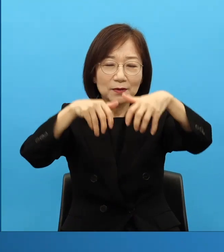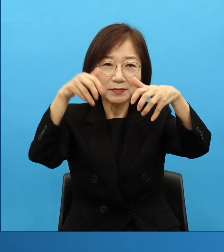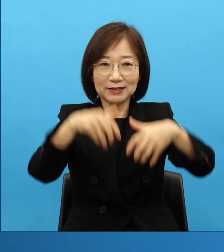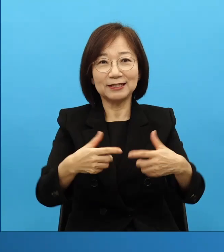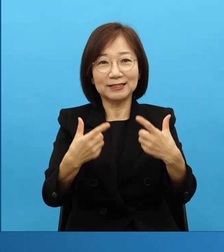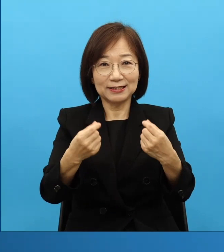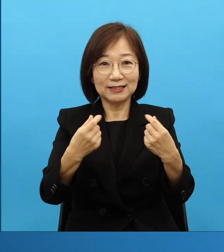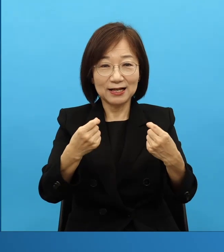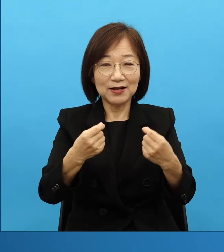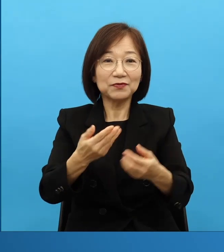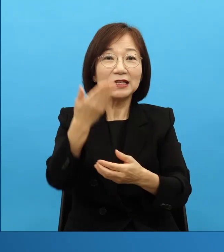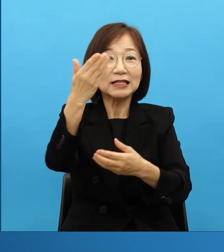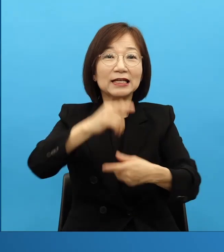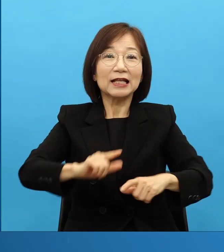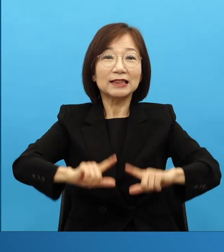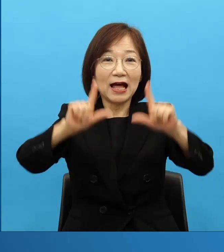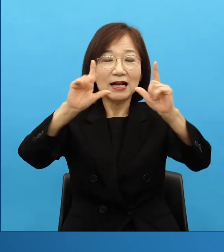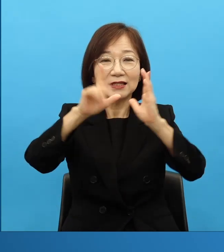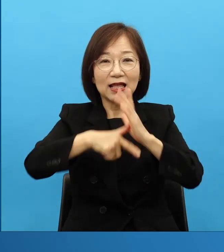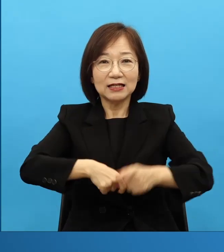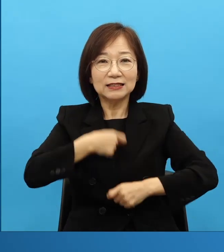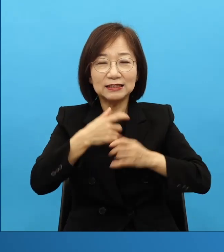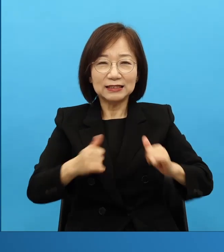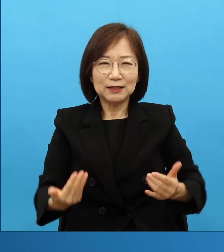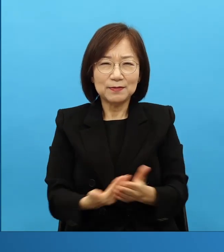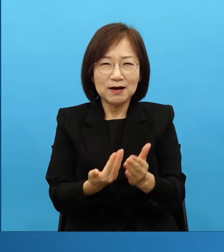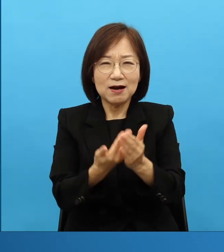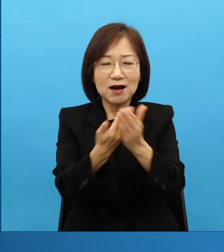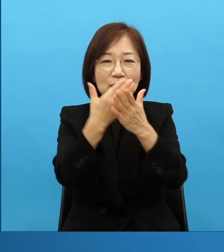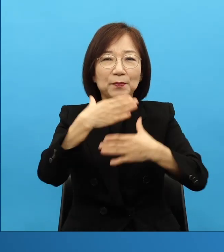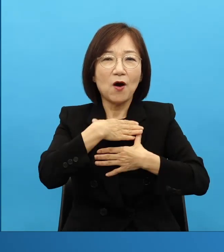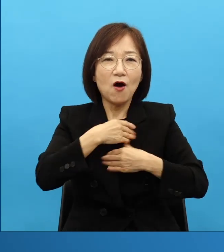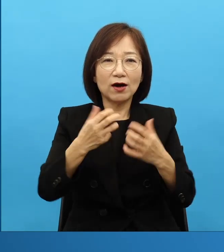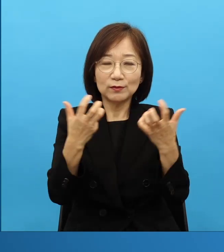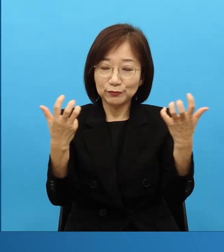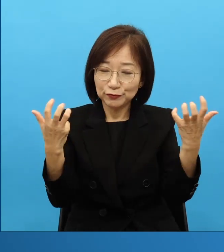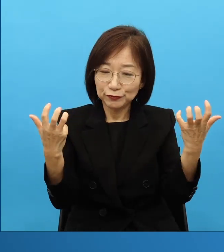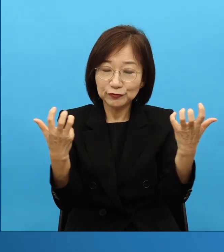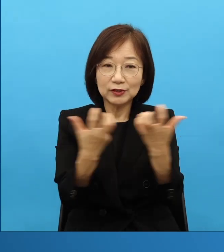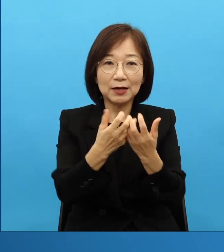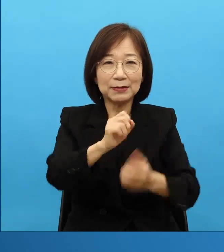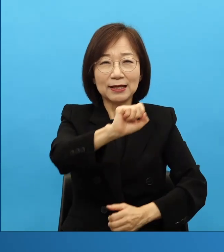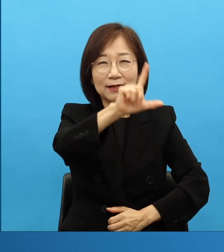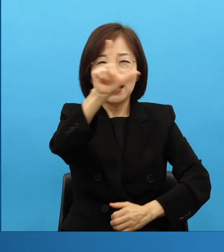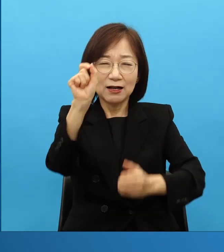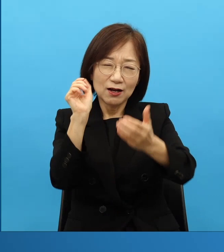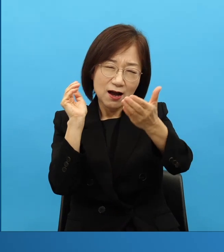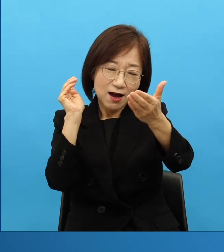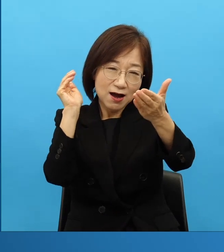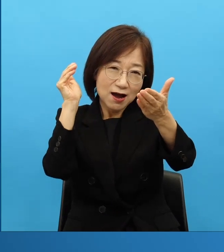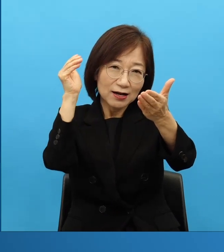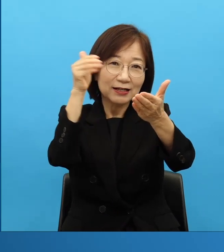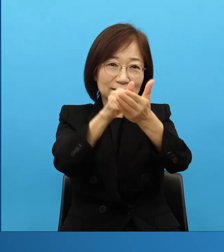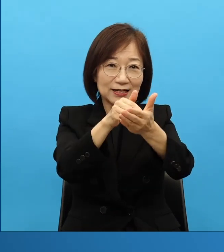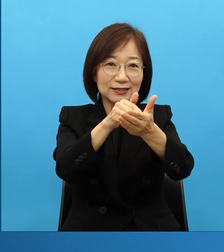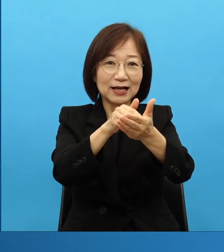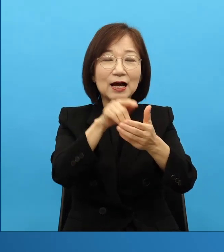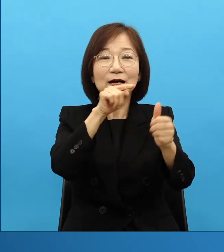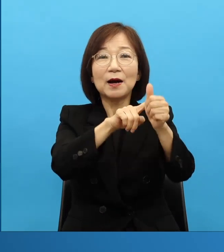의의 날에 의인이 흥황하여 평강의 풍성함이 달이 다할 때까지 이르리로다.